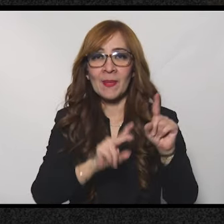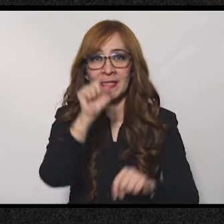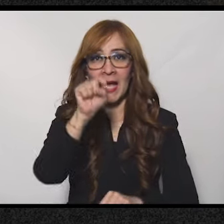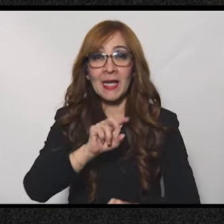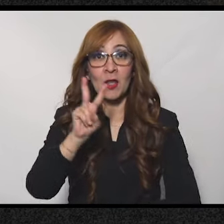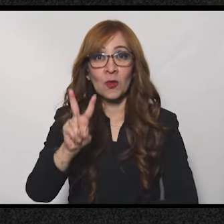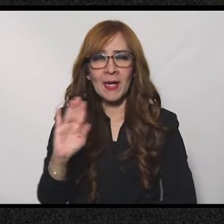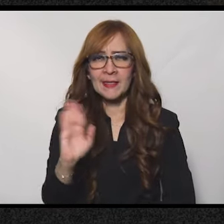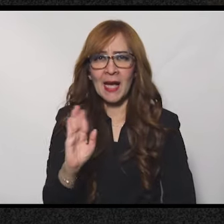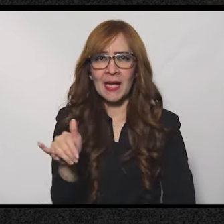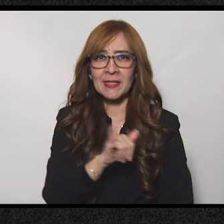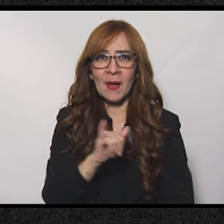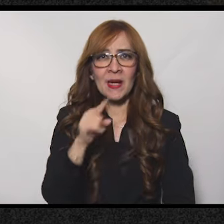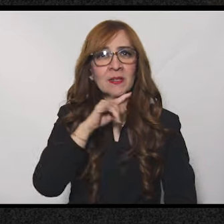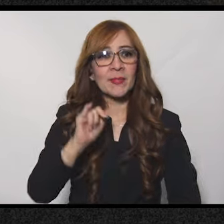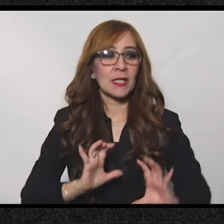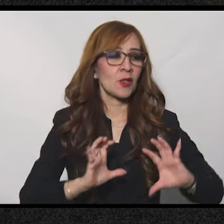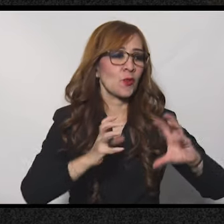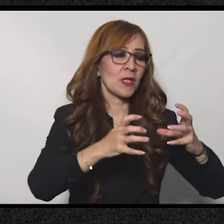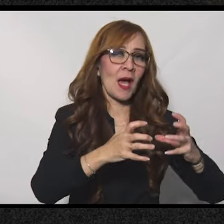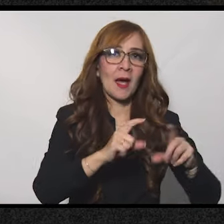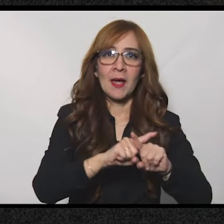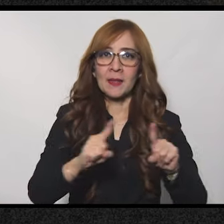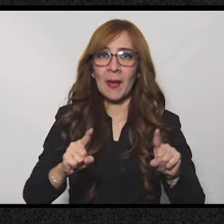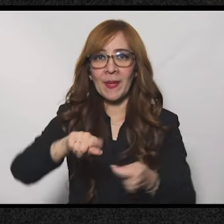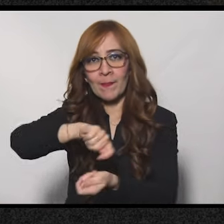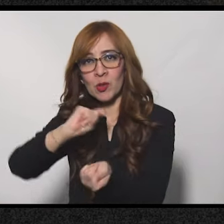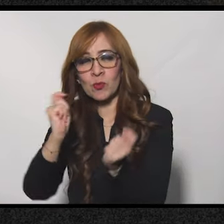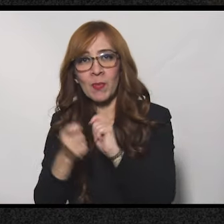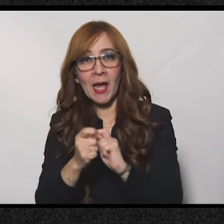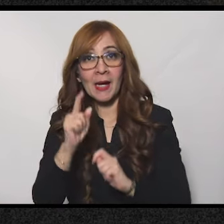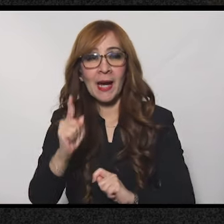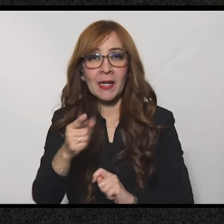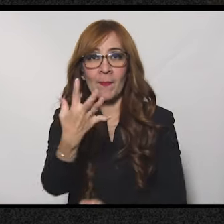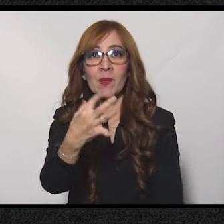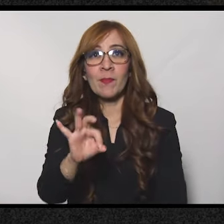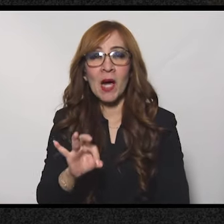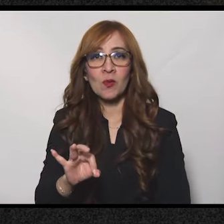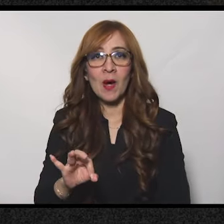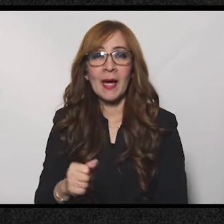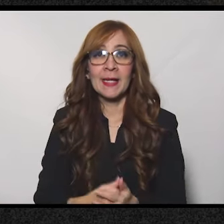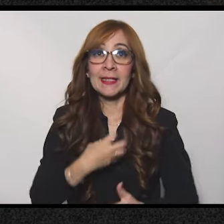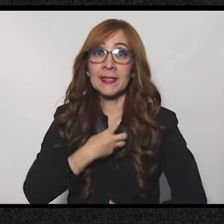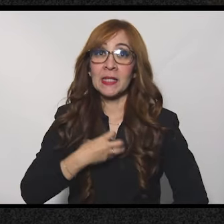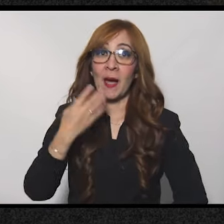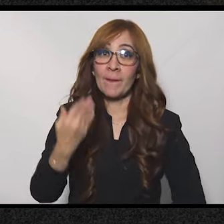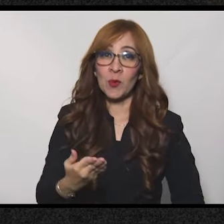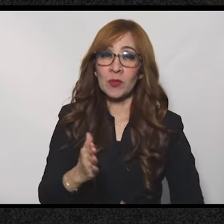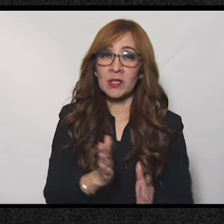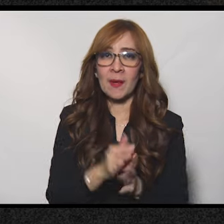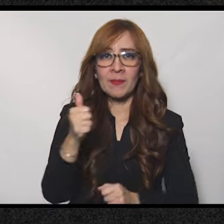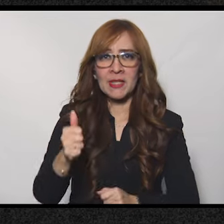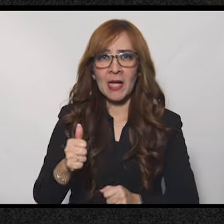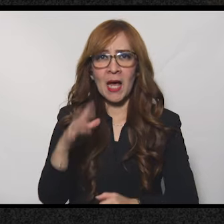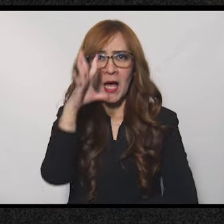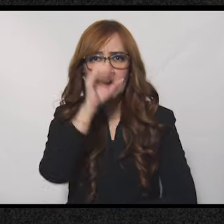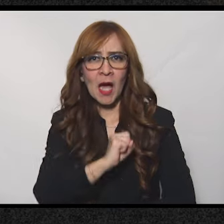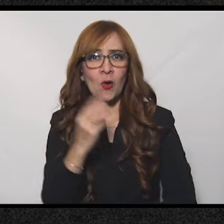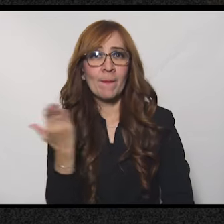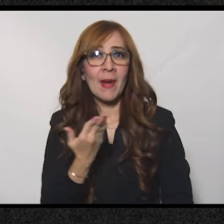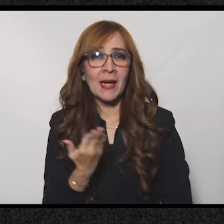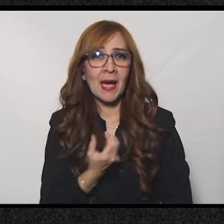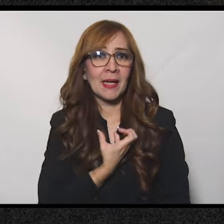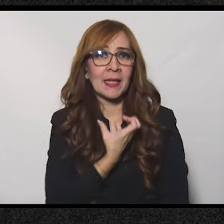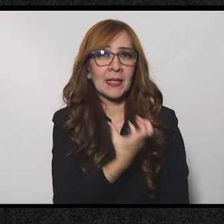janganlah kamu menjadi serupa dengan dunia ini, tetapi berubahlah oleh pembaharuan budimu, sehingga kamu dapat membedakan manakah